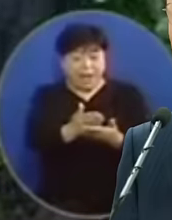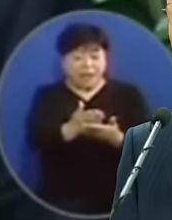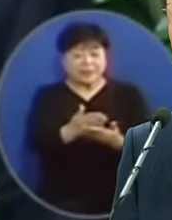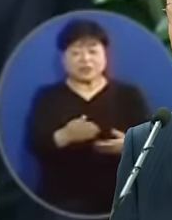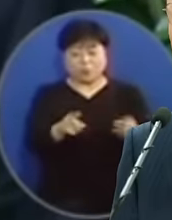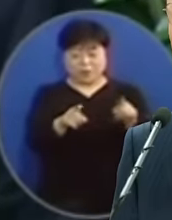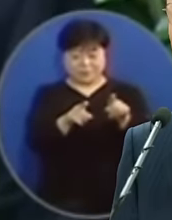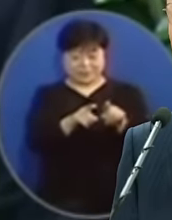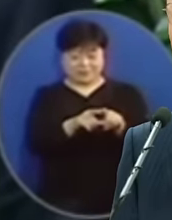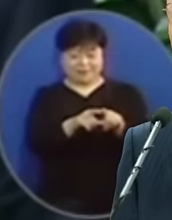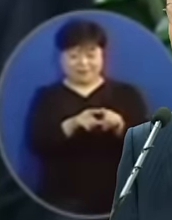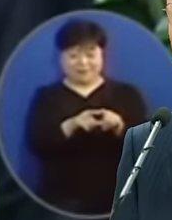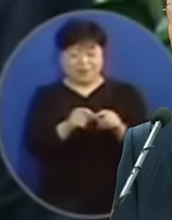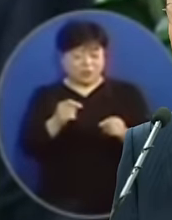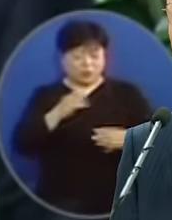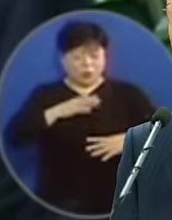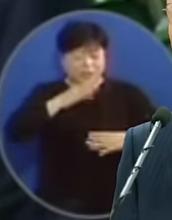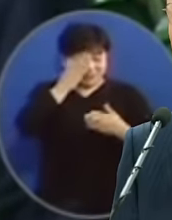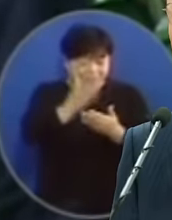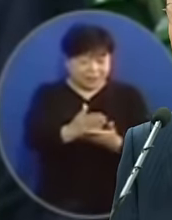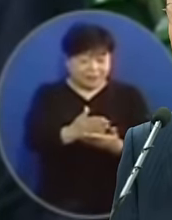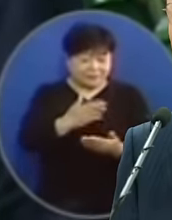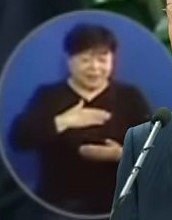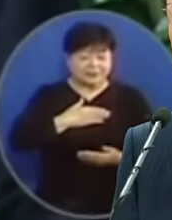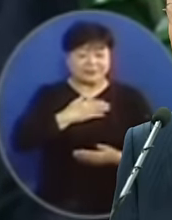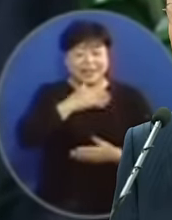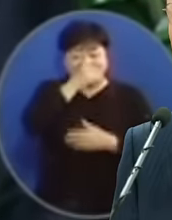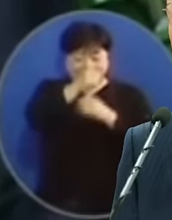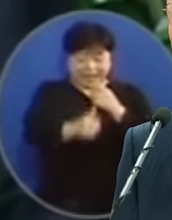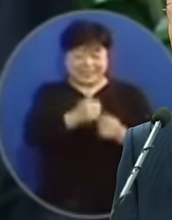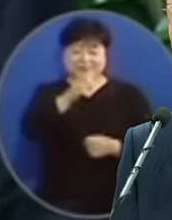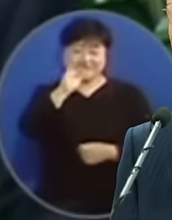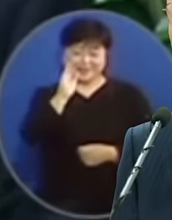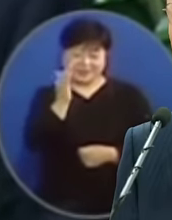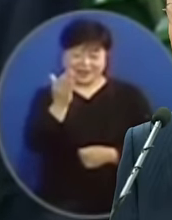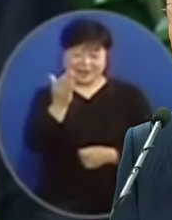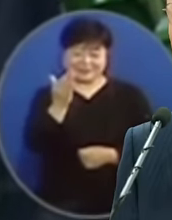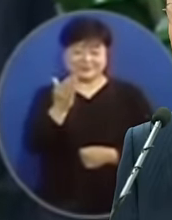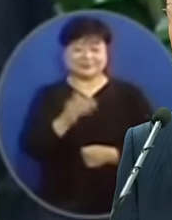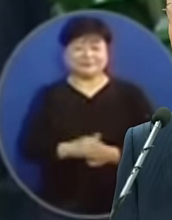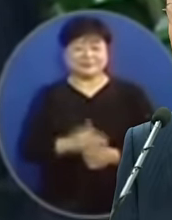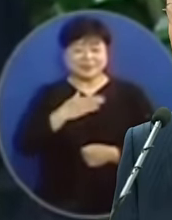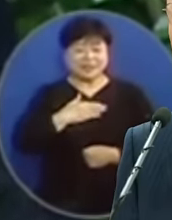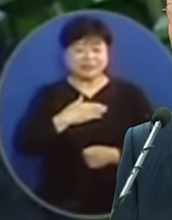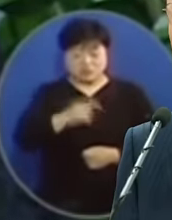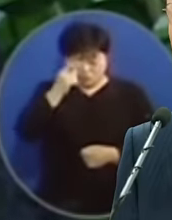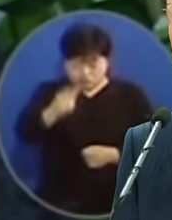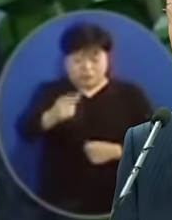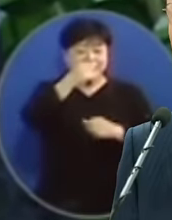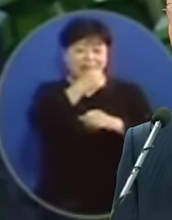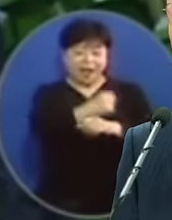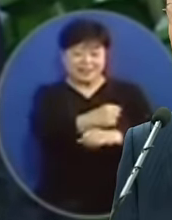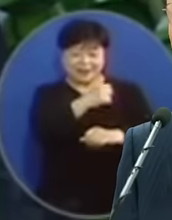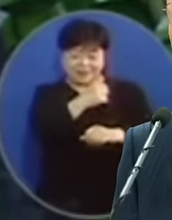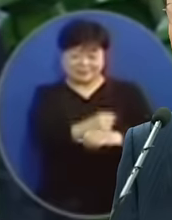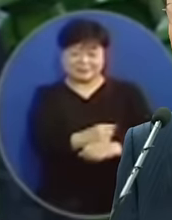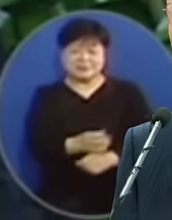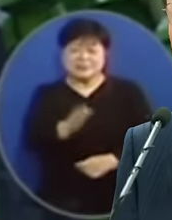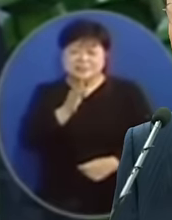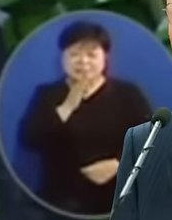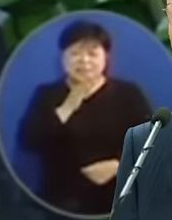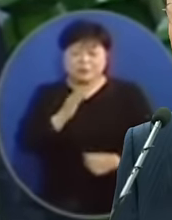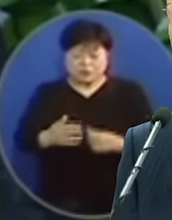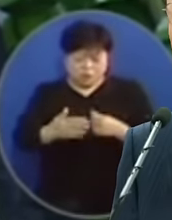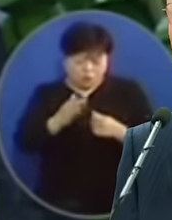너와 함께함이라. 놀라지 말라 나는 내 하나님이 됩니다. 내가 너를 굳세게 하리라. 참으로